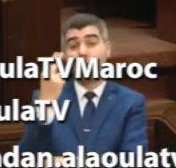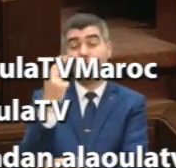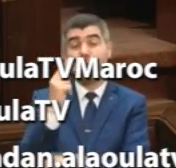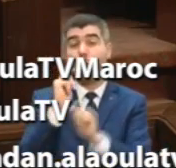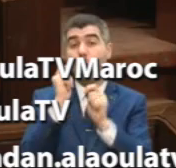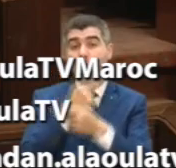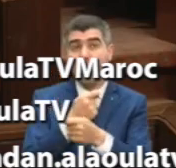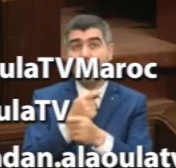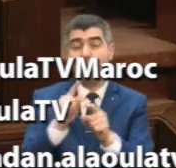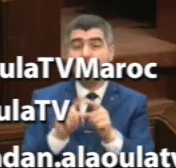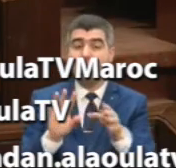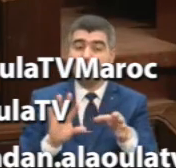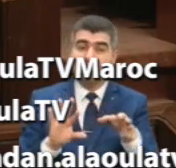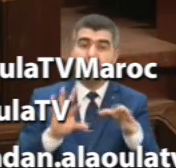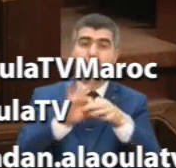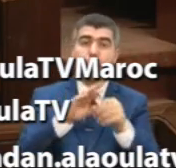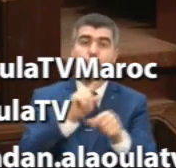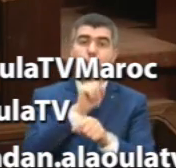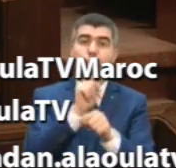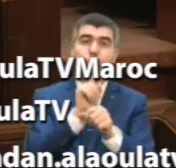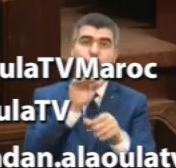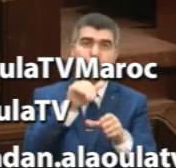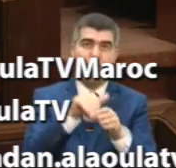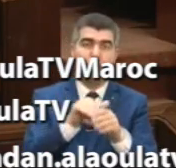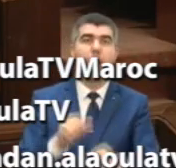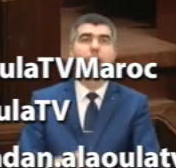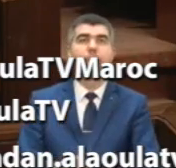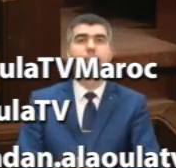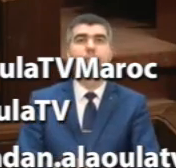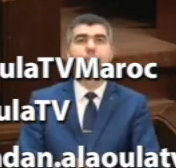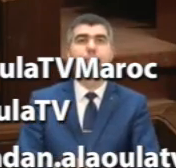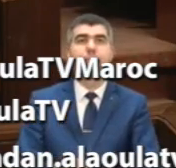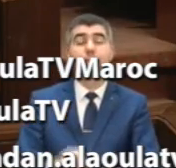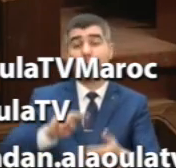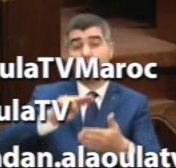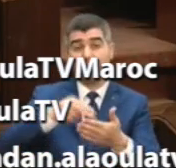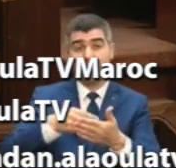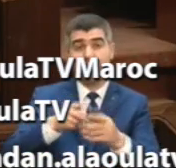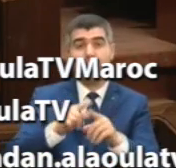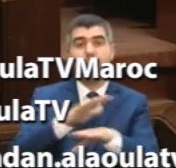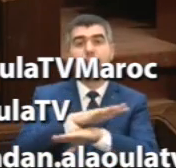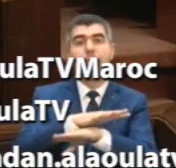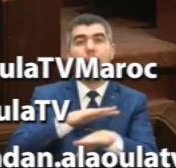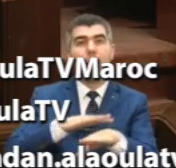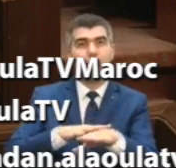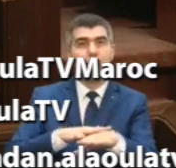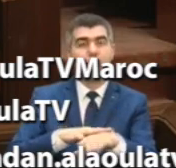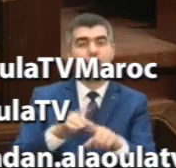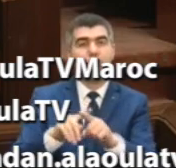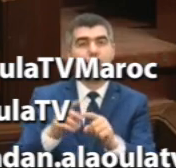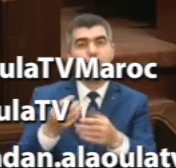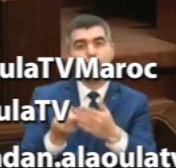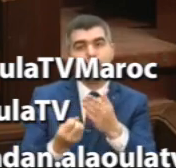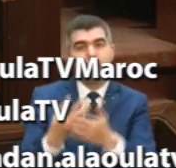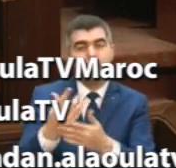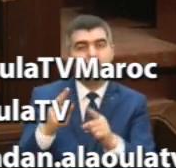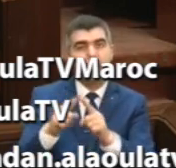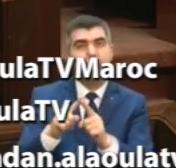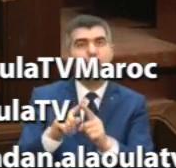شراكة مع جماعة الترابية السيد كاتب دولة وبينها مع الجهة بخصوص إحدى طبعات